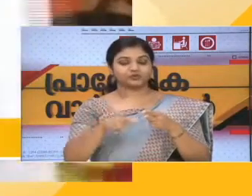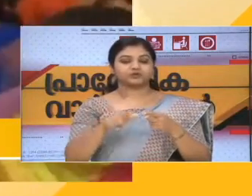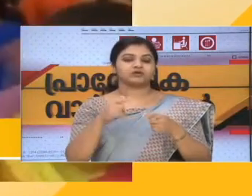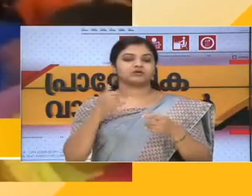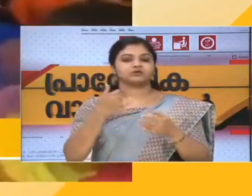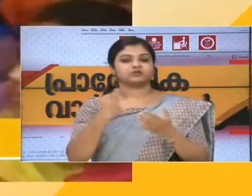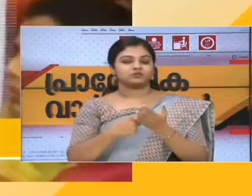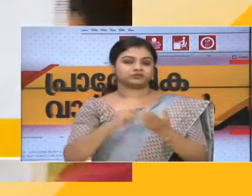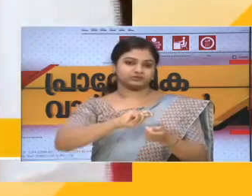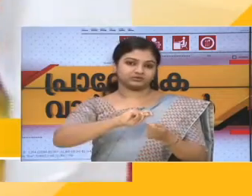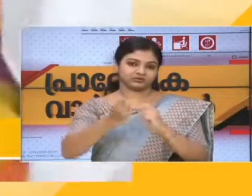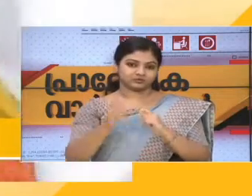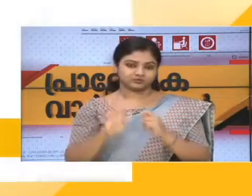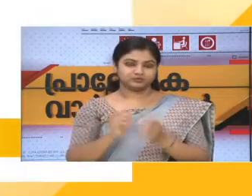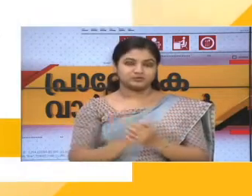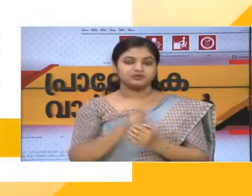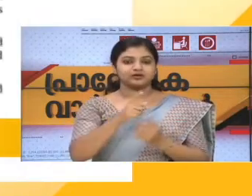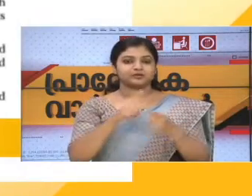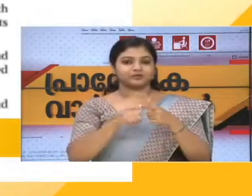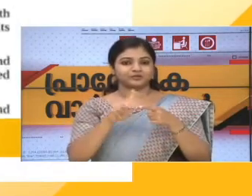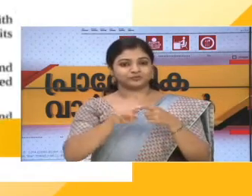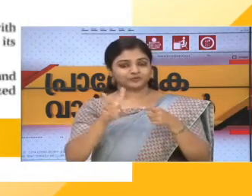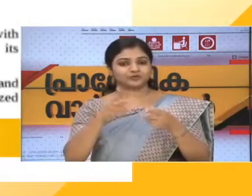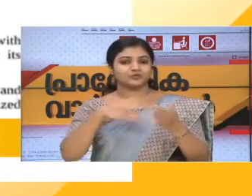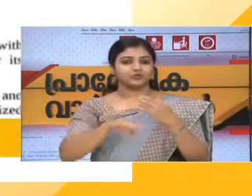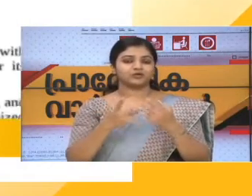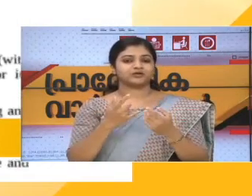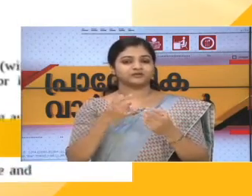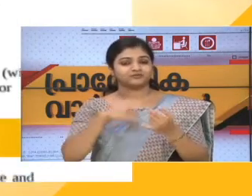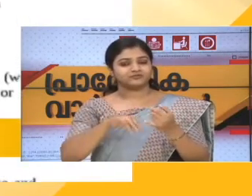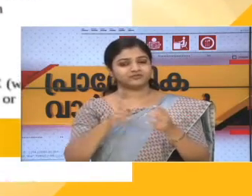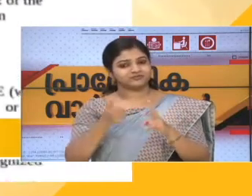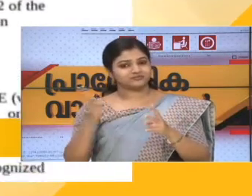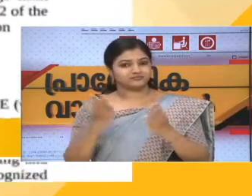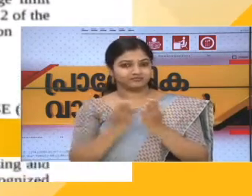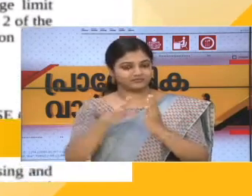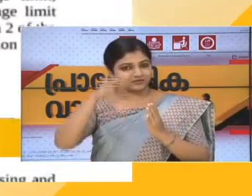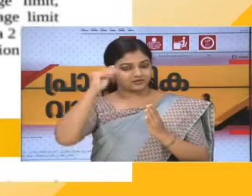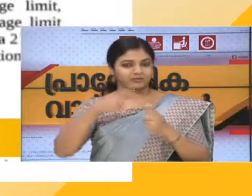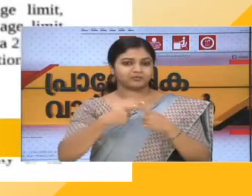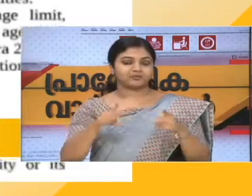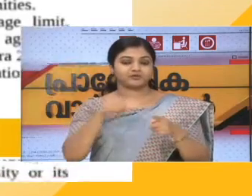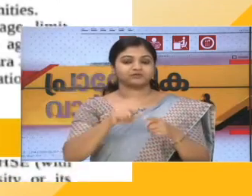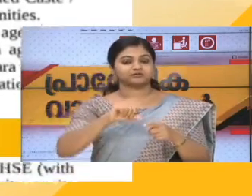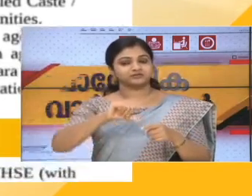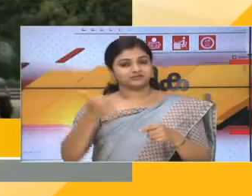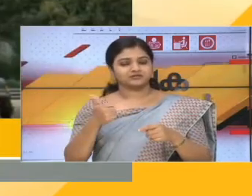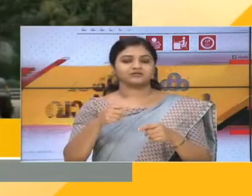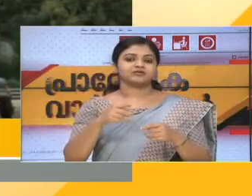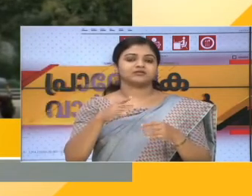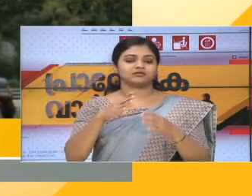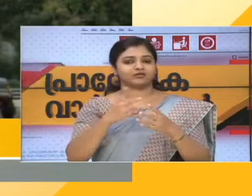எப்படியும் இப்போலும் PSC பரிச்ச 7 தானாவில்ல.